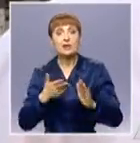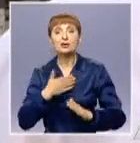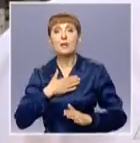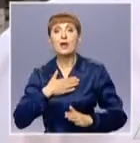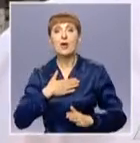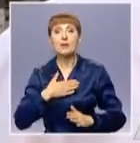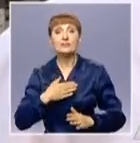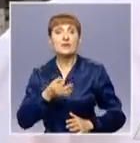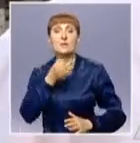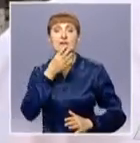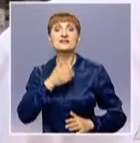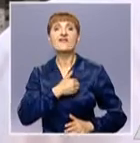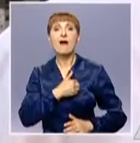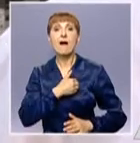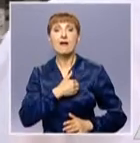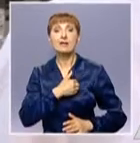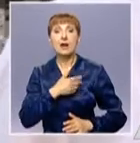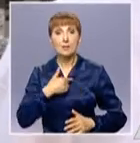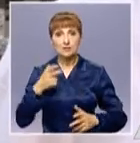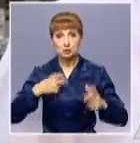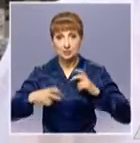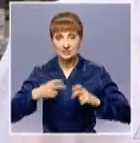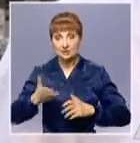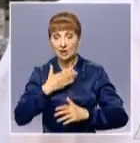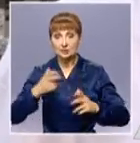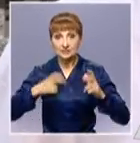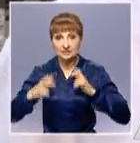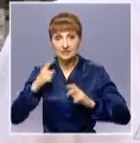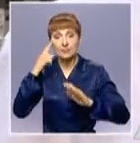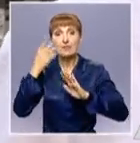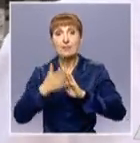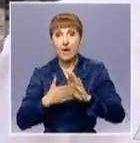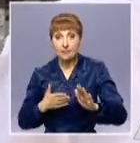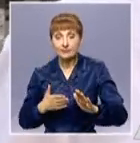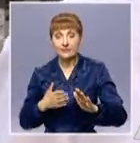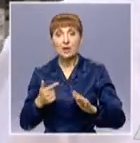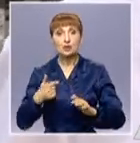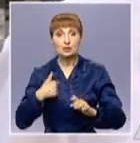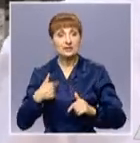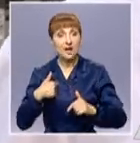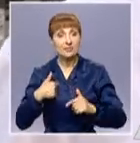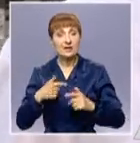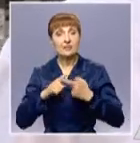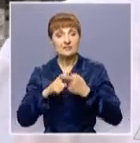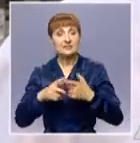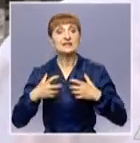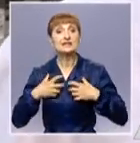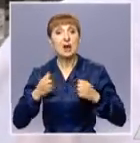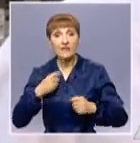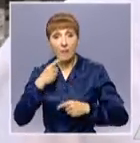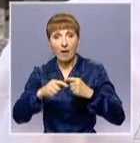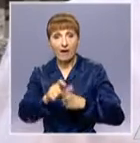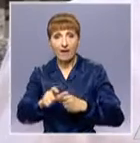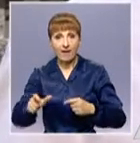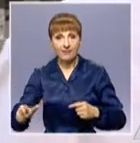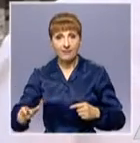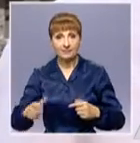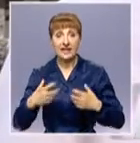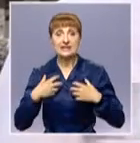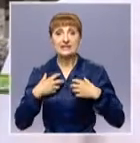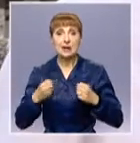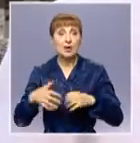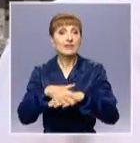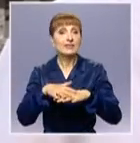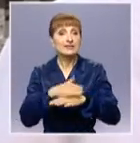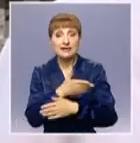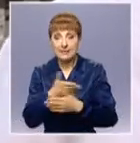призвание. Мы, студенты нашего университета, понимаем то, что за нами здоровье поколения, здоровье